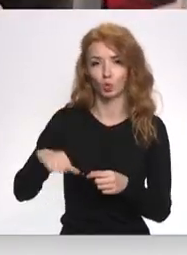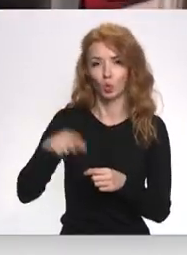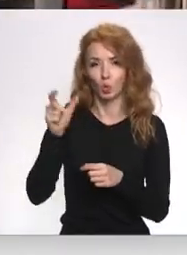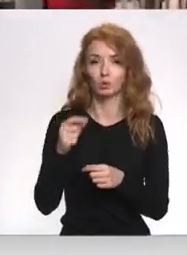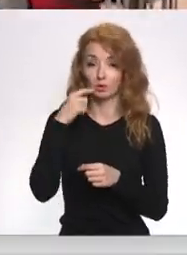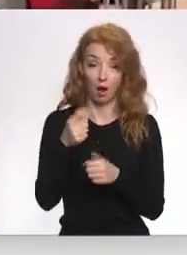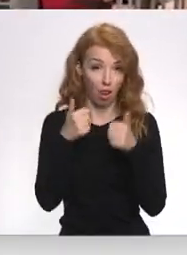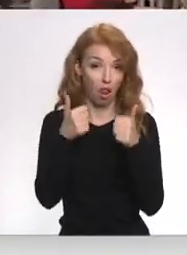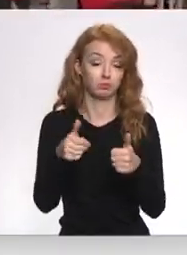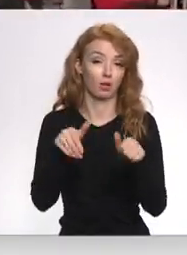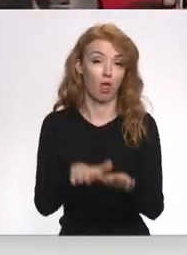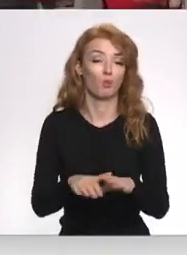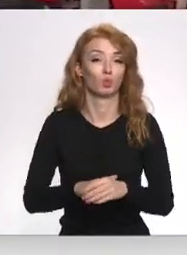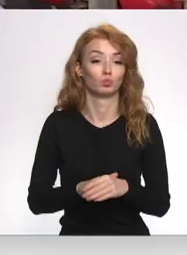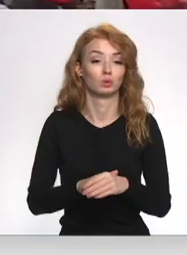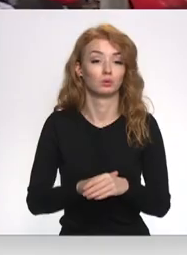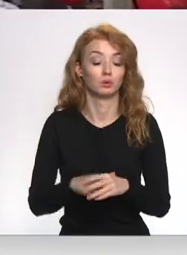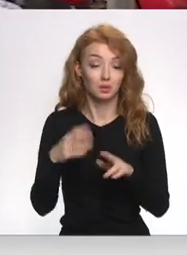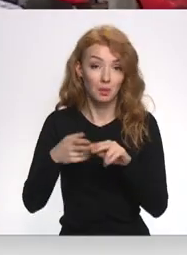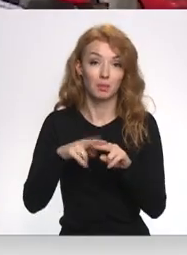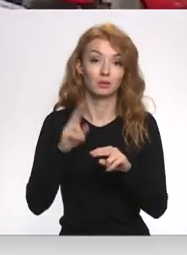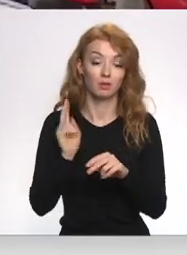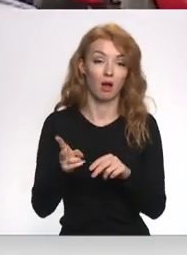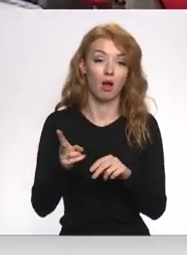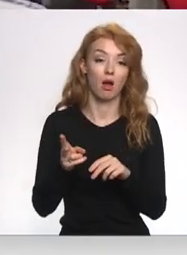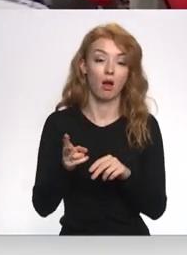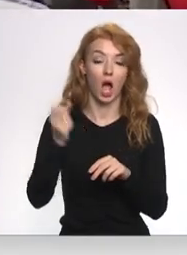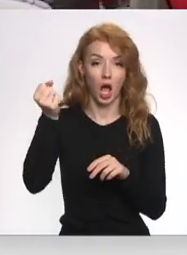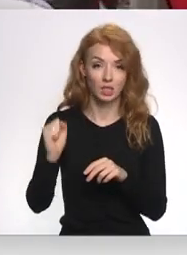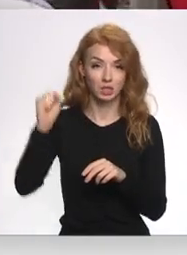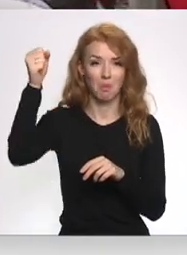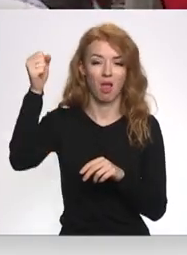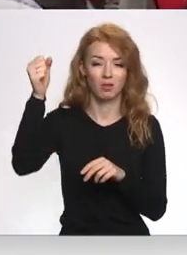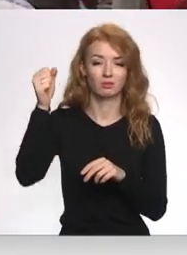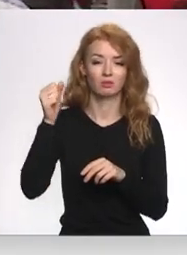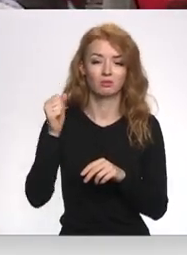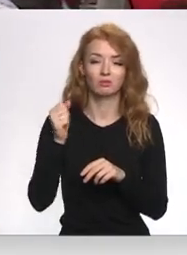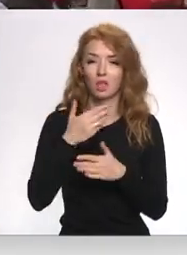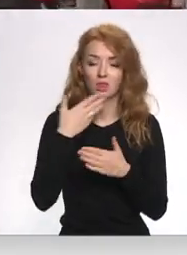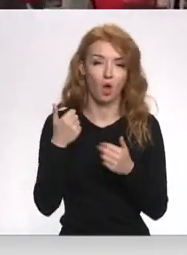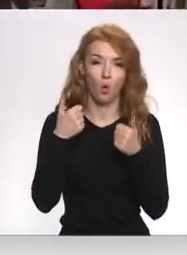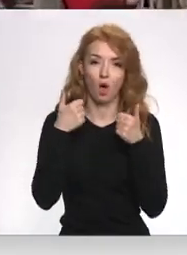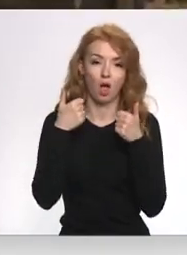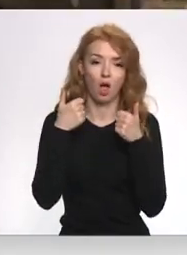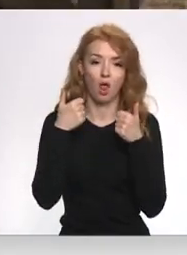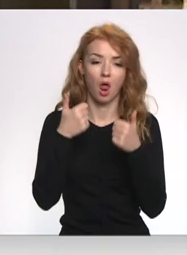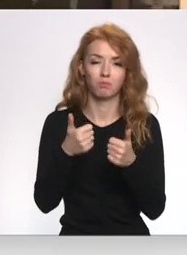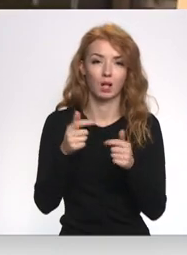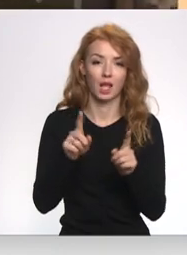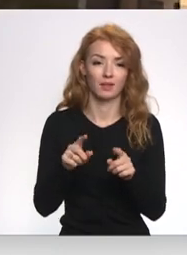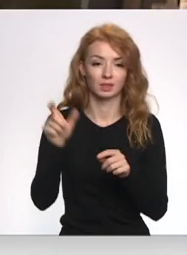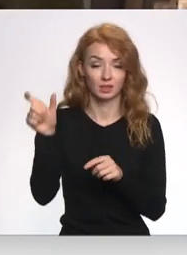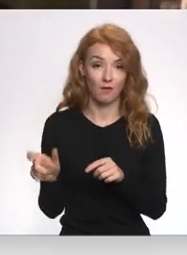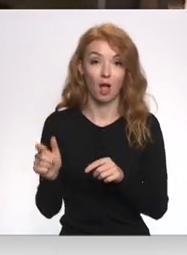labi. Jo? Nu, jo azartspēles tas nav labums cilvēkam.